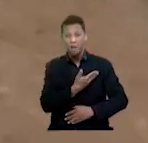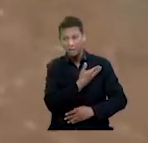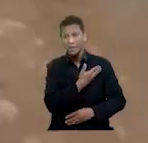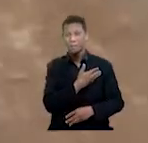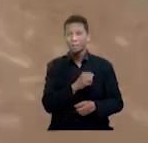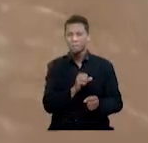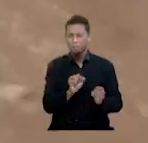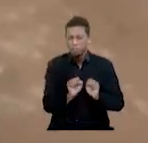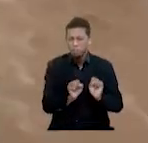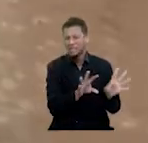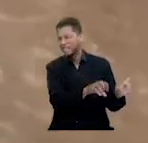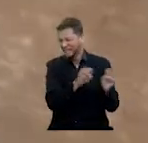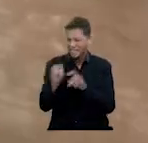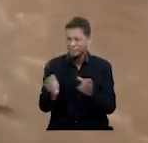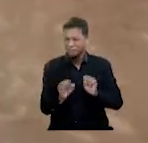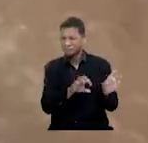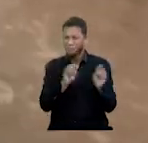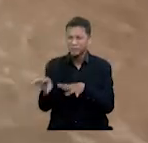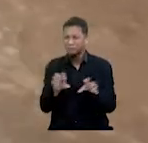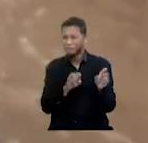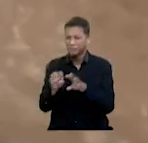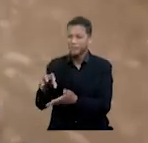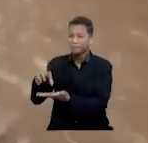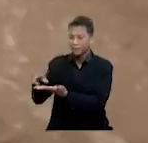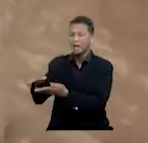menyelamatkan barang-barang berharga milik mereka ke tempat yang lebih aman.